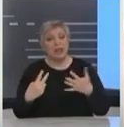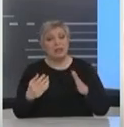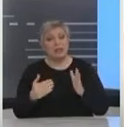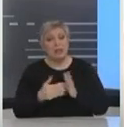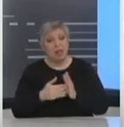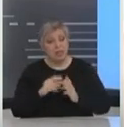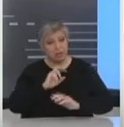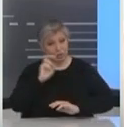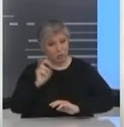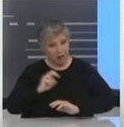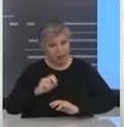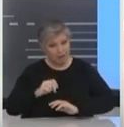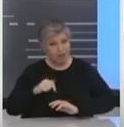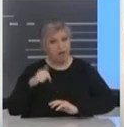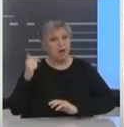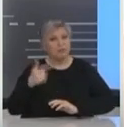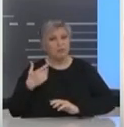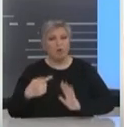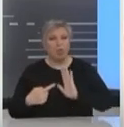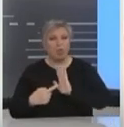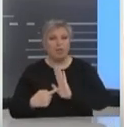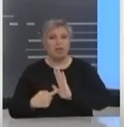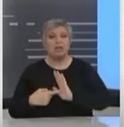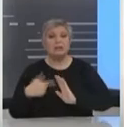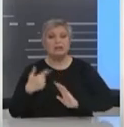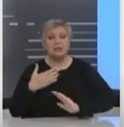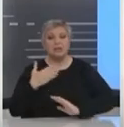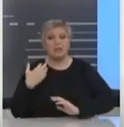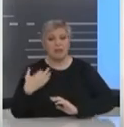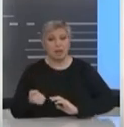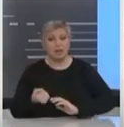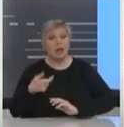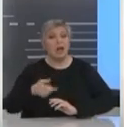και μετά στη συνέχεια τι κάνει, φεύγει για την Αμερική κλέβοντας τα λεφτά.